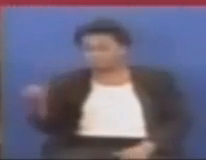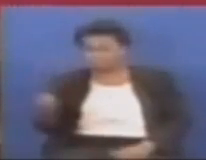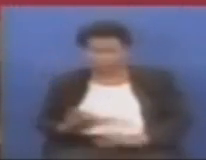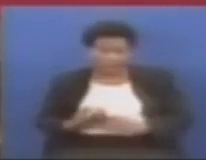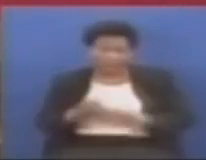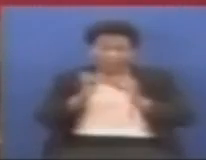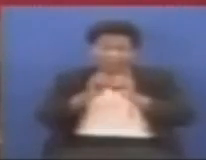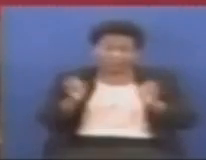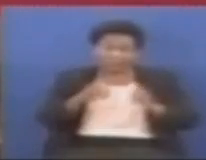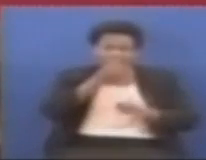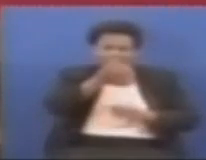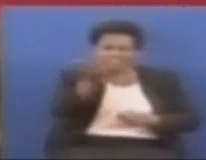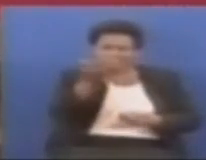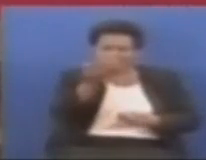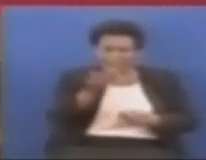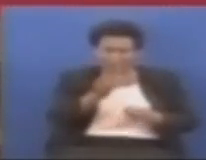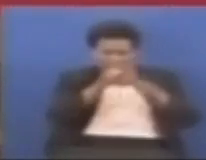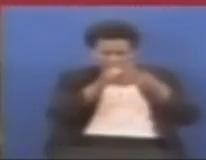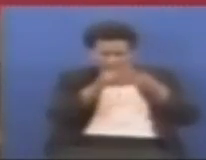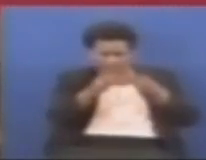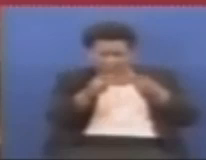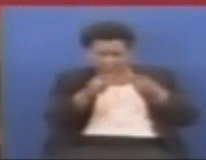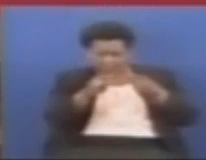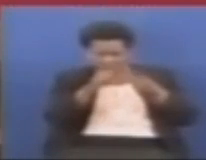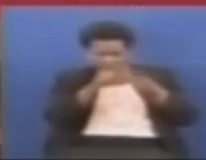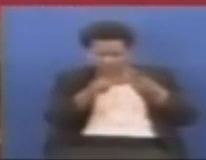hilo najibiwa na naibu waziri Subira Mgalu.